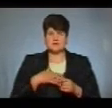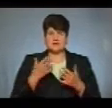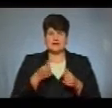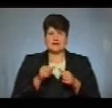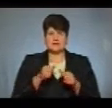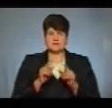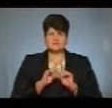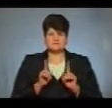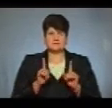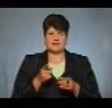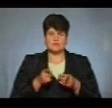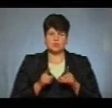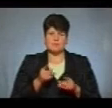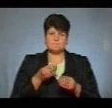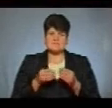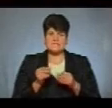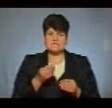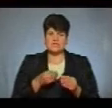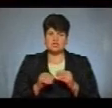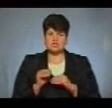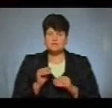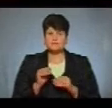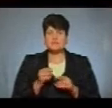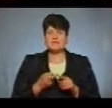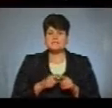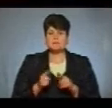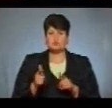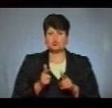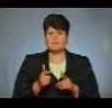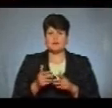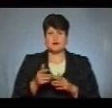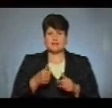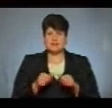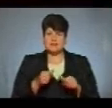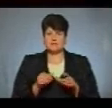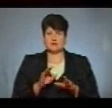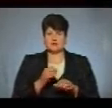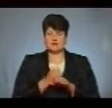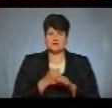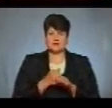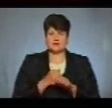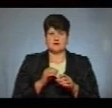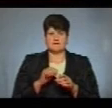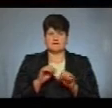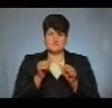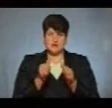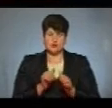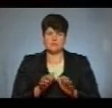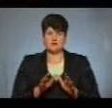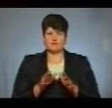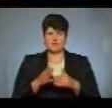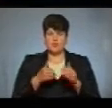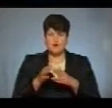– специфічний, натуральний і пластичний матеріал. Етап підготовки глини, потім формування виробу. Спочатку ми виминаємо глину в